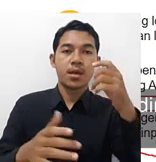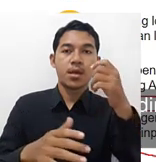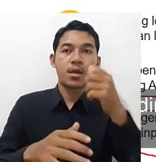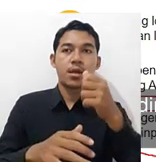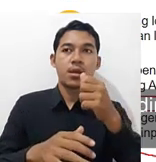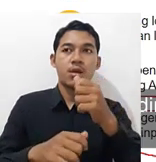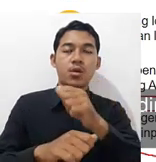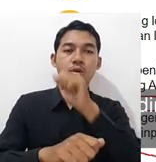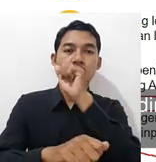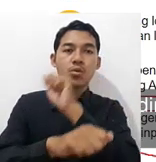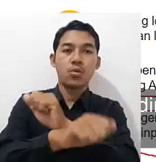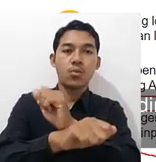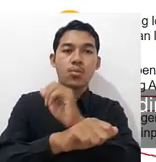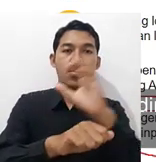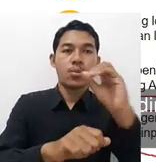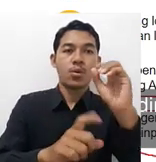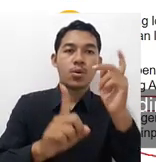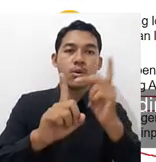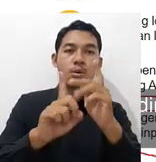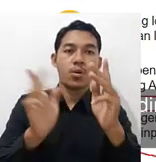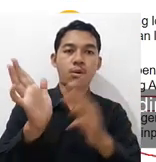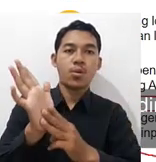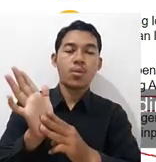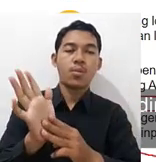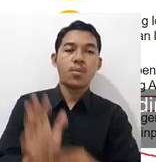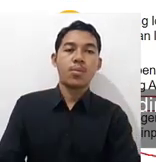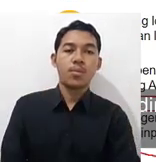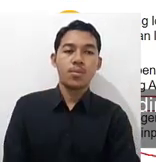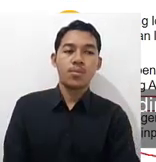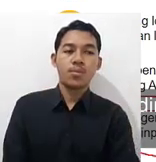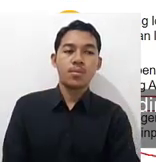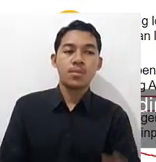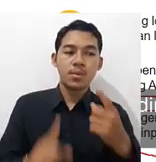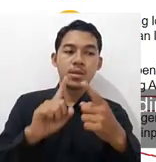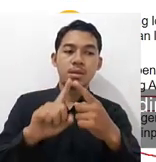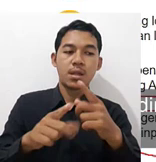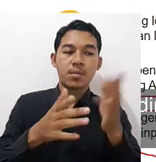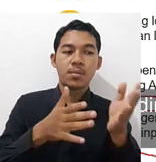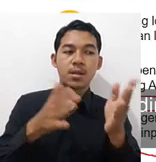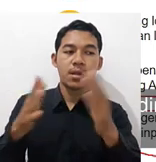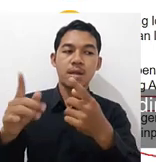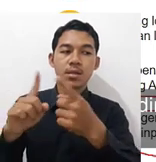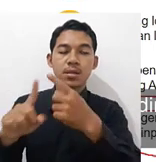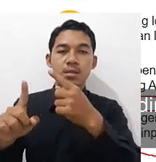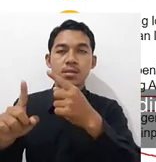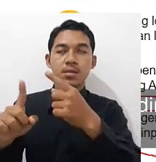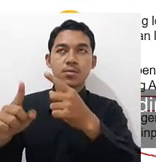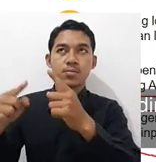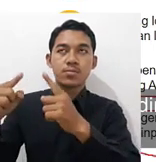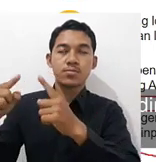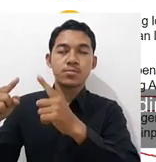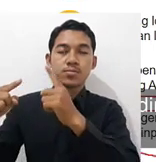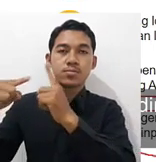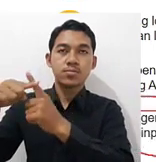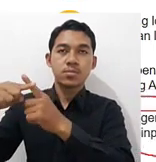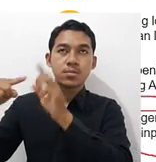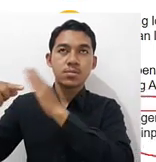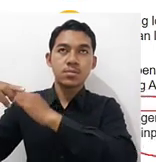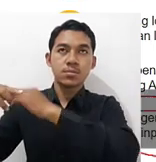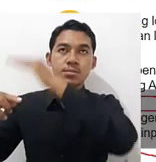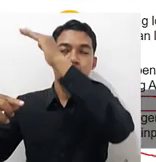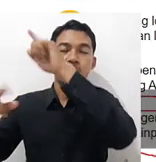Dimana arus itu kan berarti suatu muatan yang bergerak dari potensial tinggi ke potensial rendah, ya